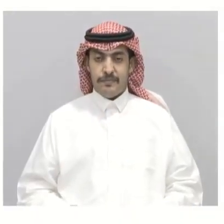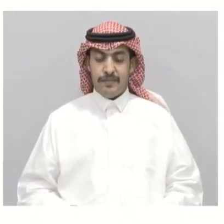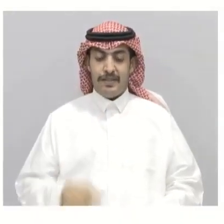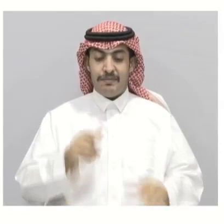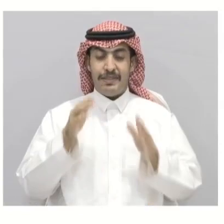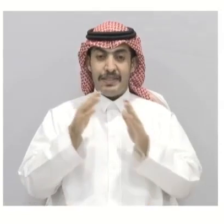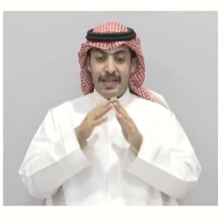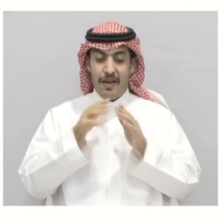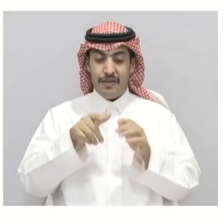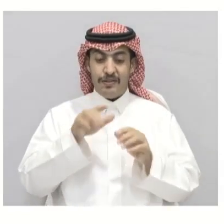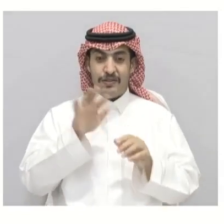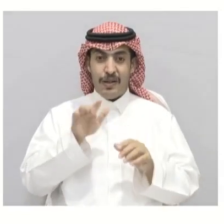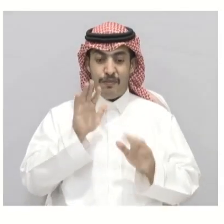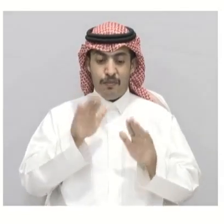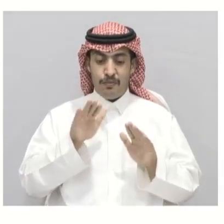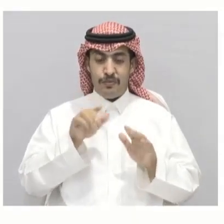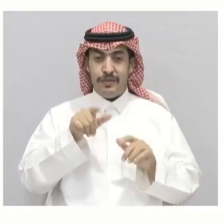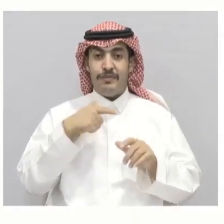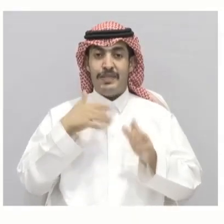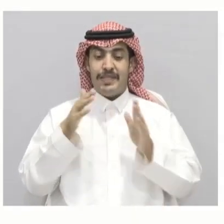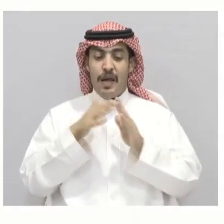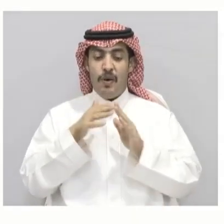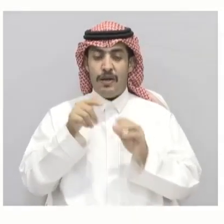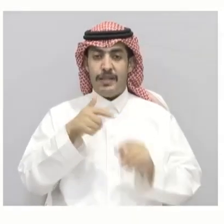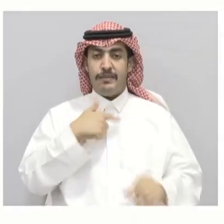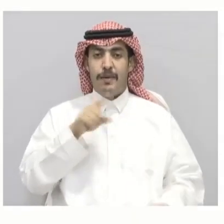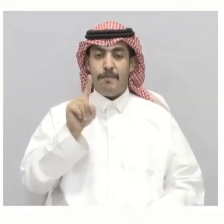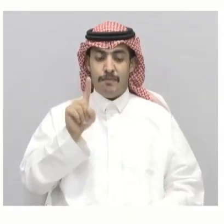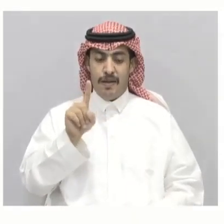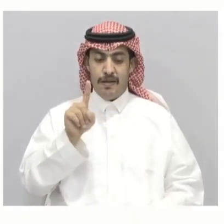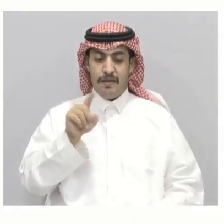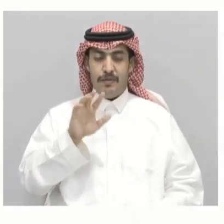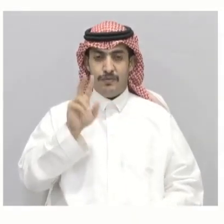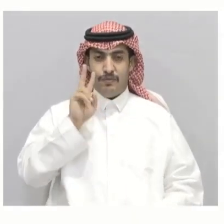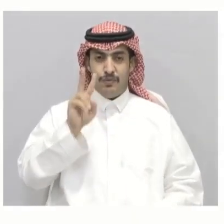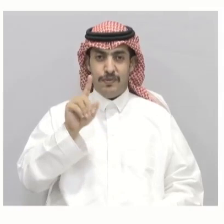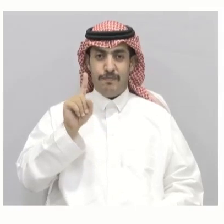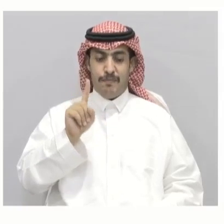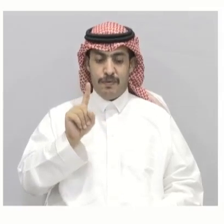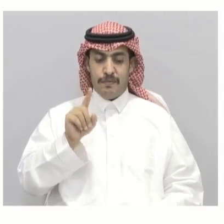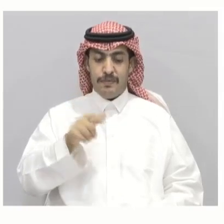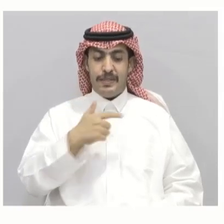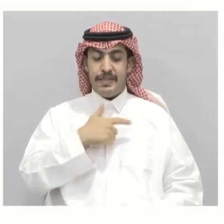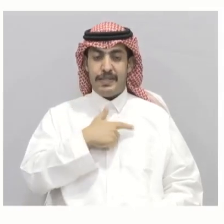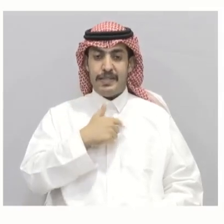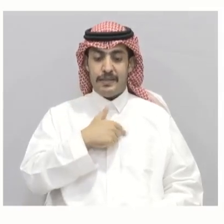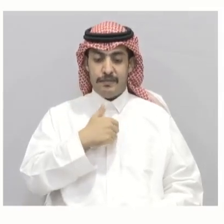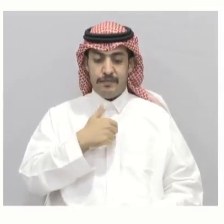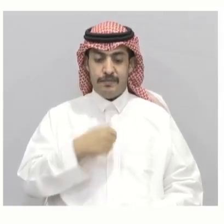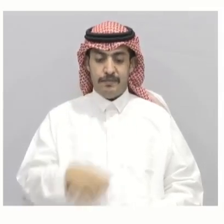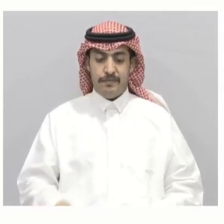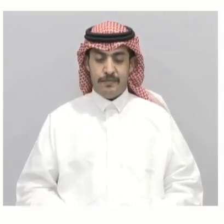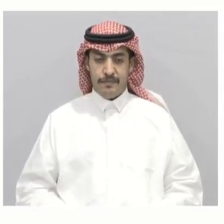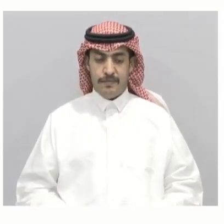الزاويه في الشكل المجاور هي الزاويه باء كما نرى ويعبر عنها